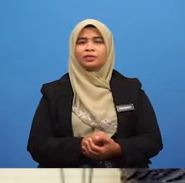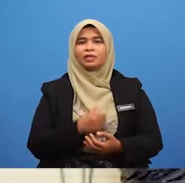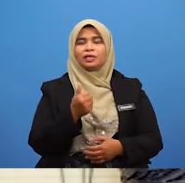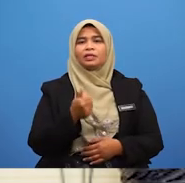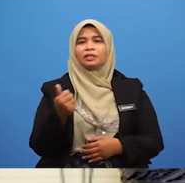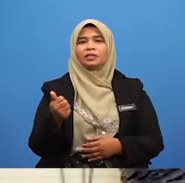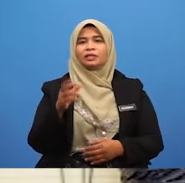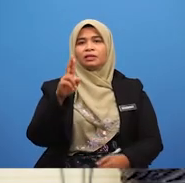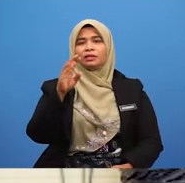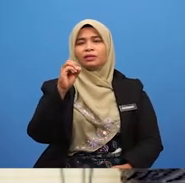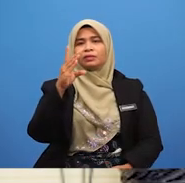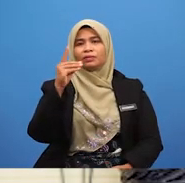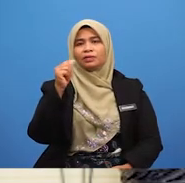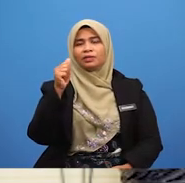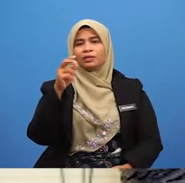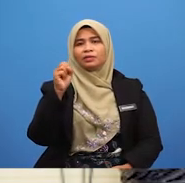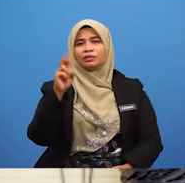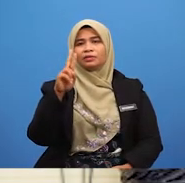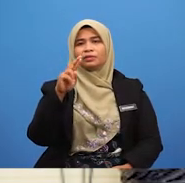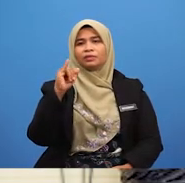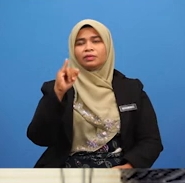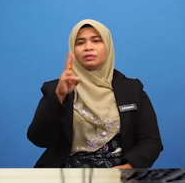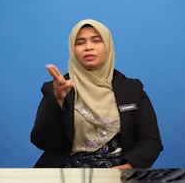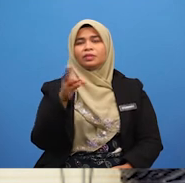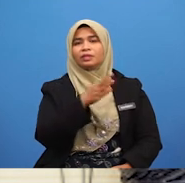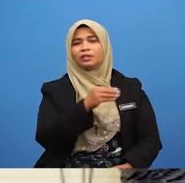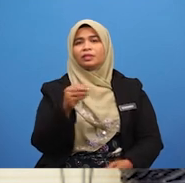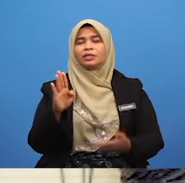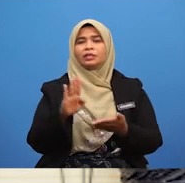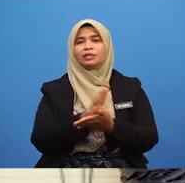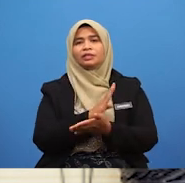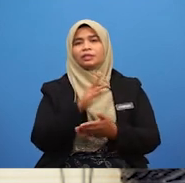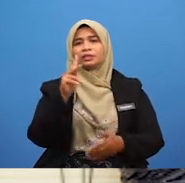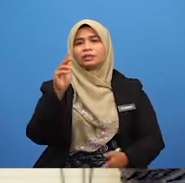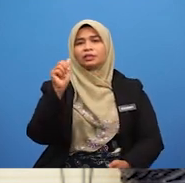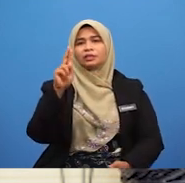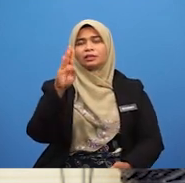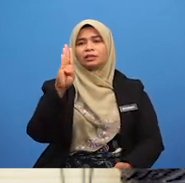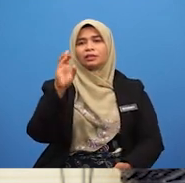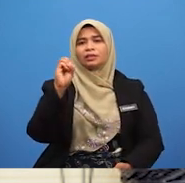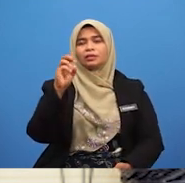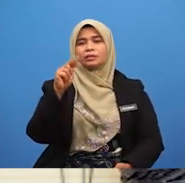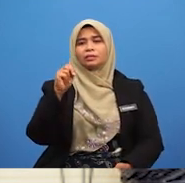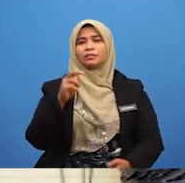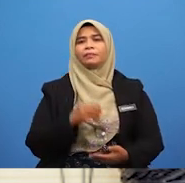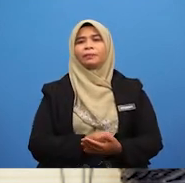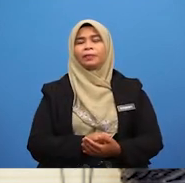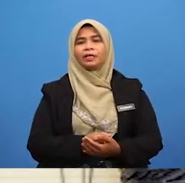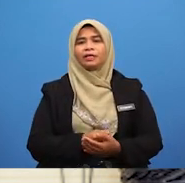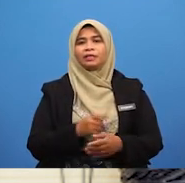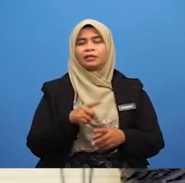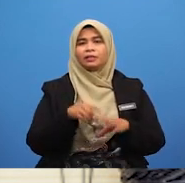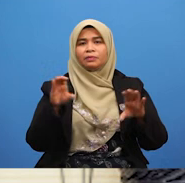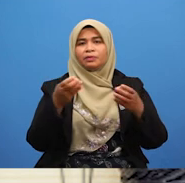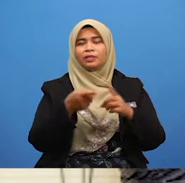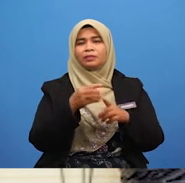alatan roda suri dan kertas karbon. Roda suri diperbuat daripada keluli